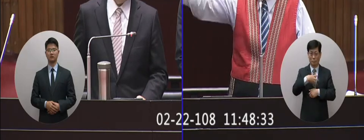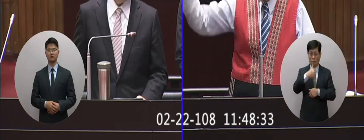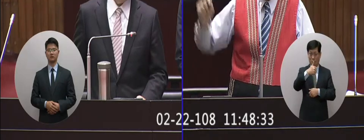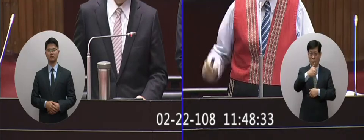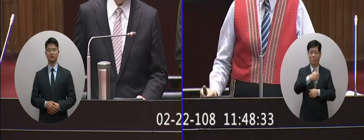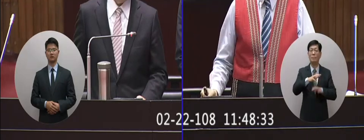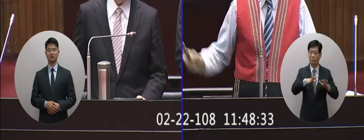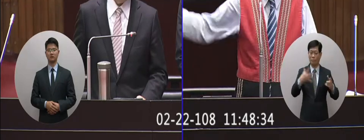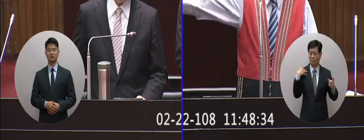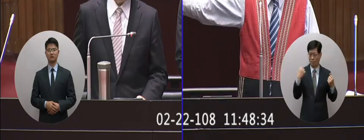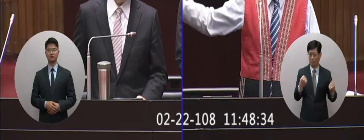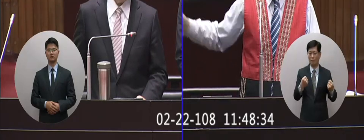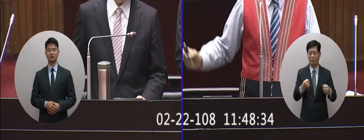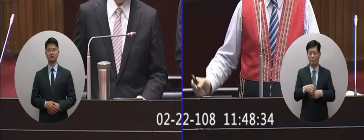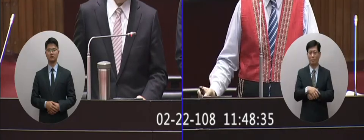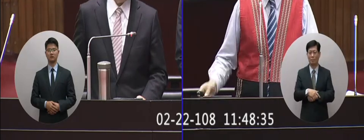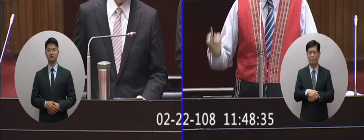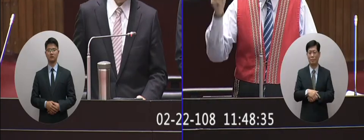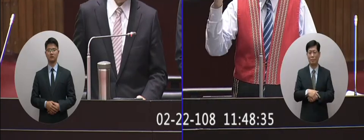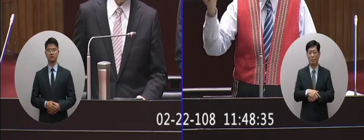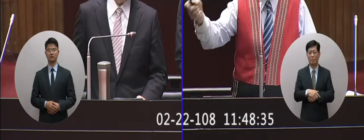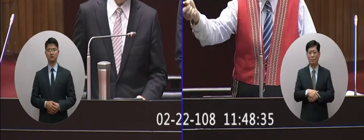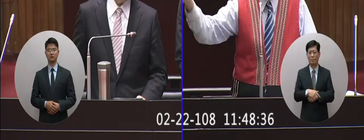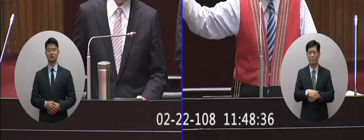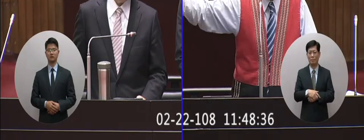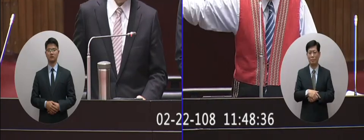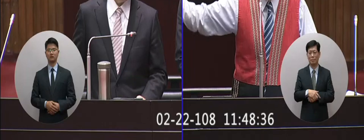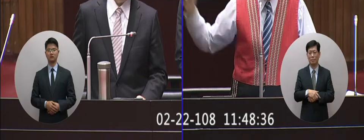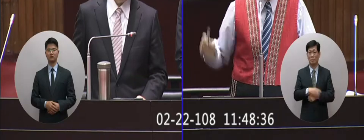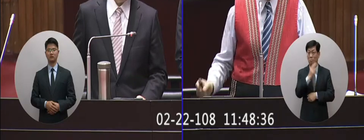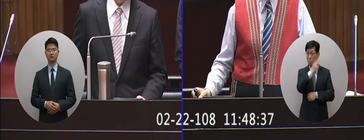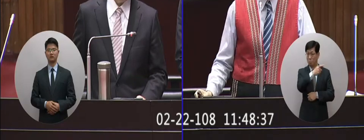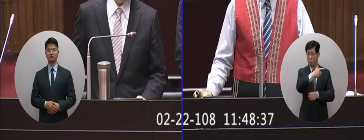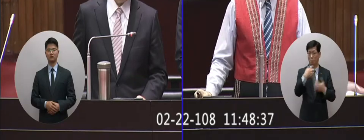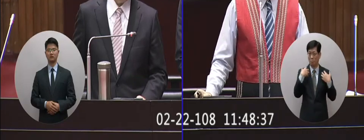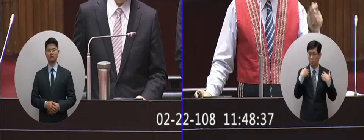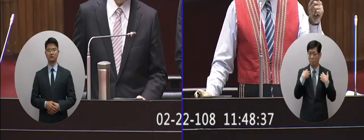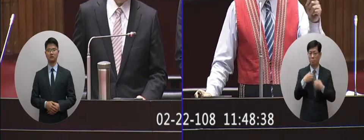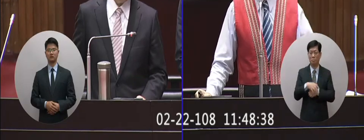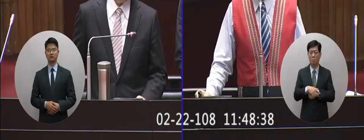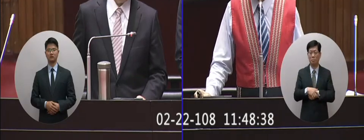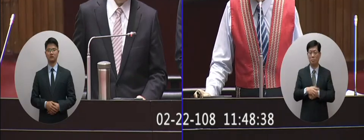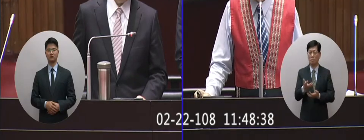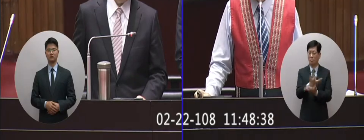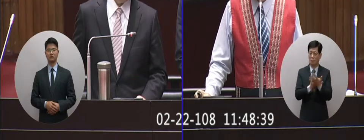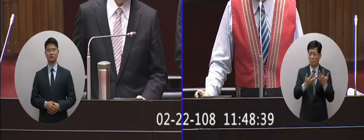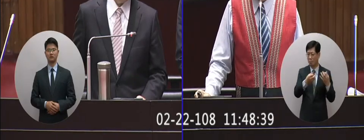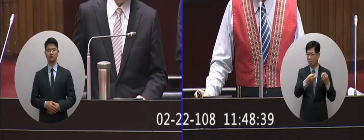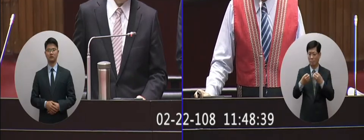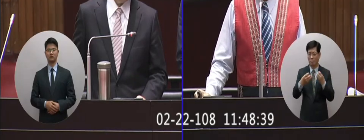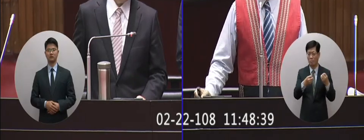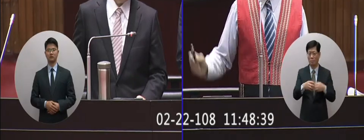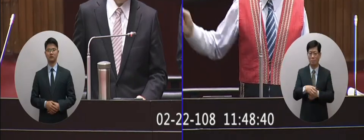成现在还在这里当主委，你指定他来负责协调。